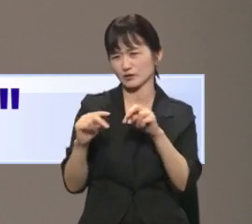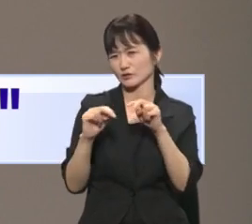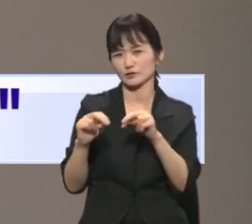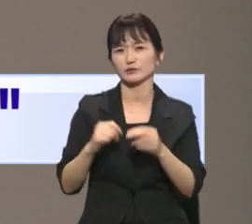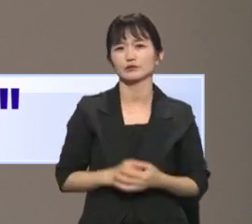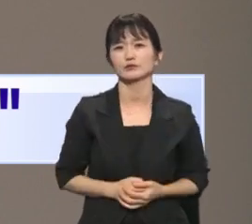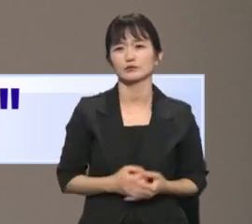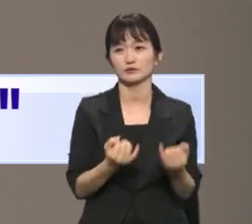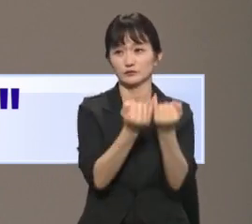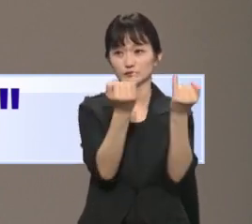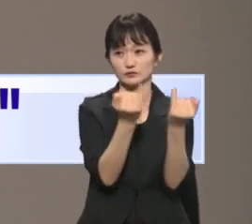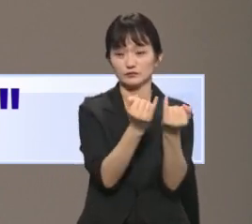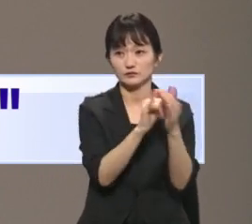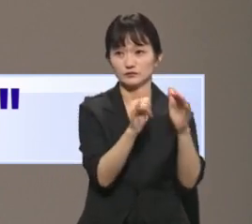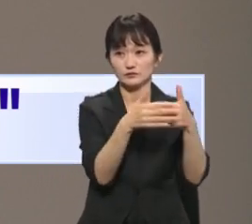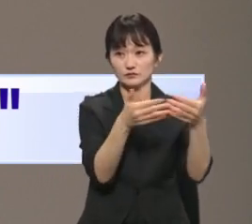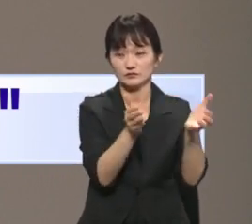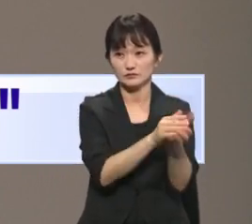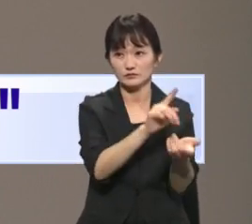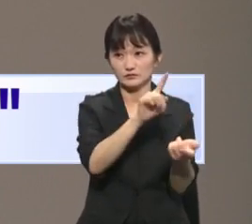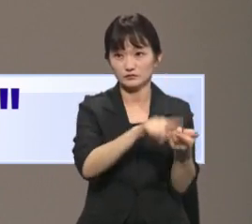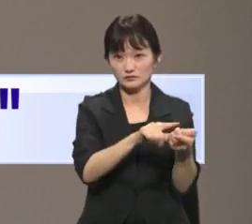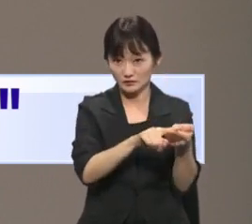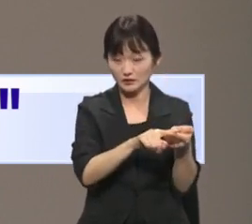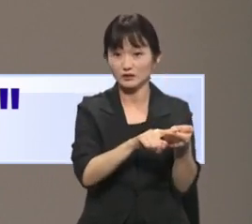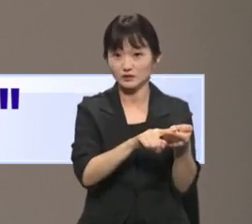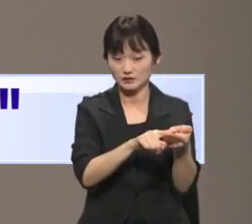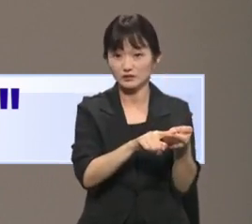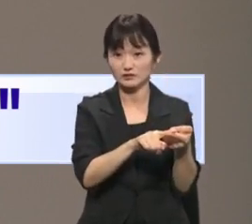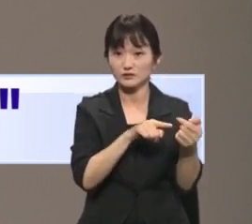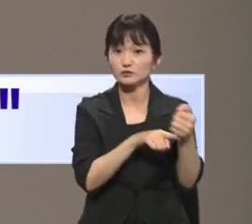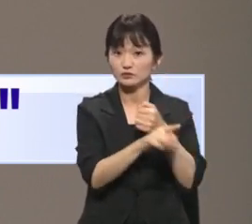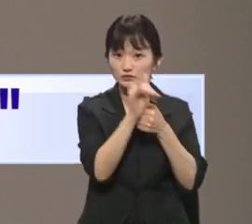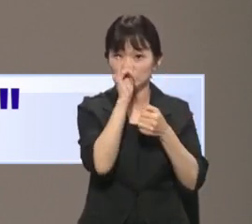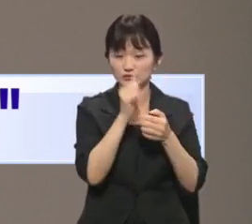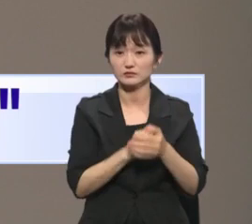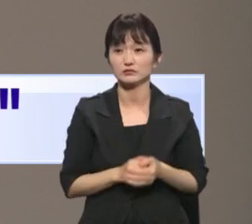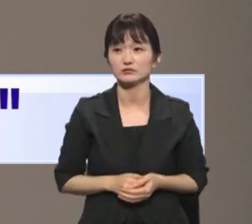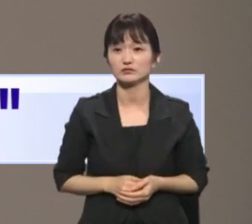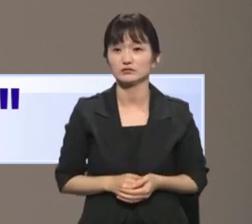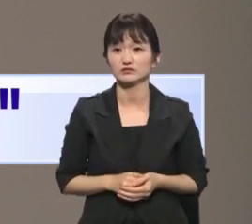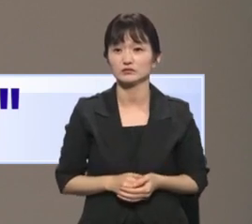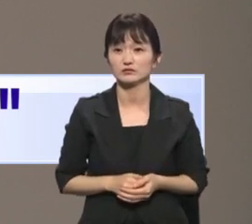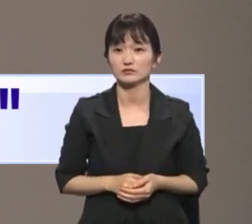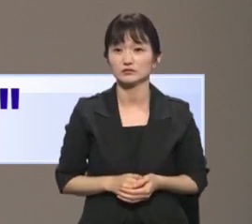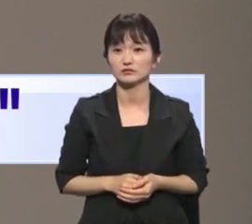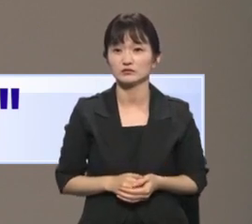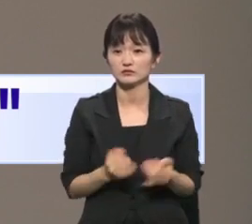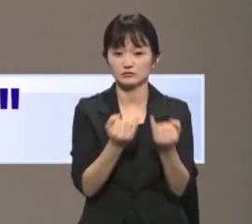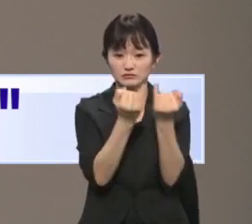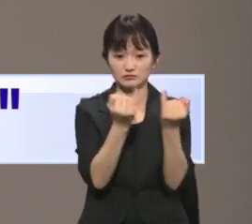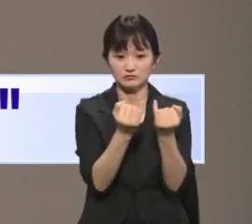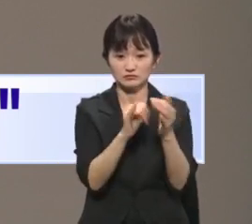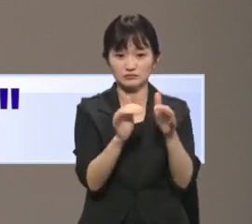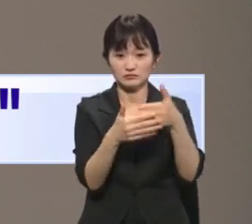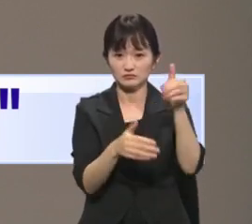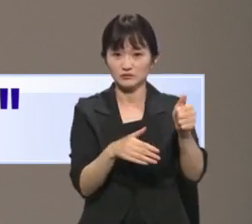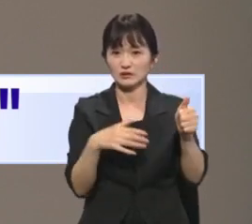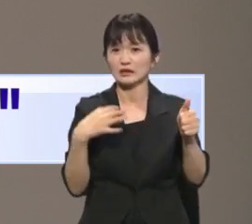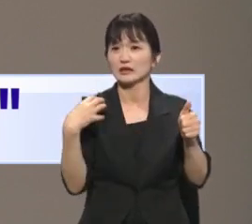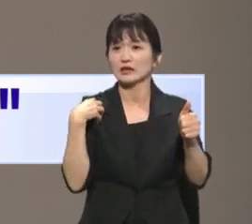여가부가 전시되어야 할 이유는 분명히 존재하는 것이고요 다만 이번 상황에서 여가부 장관의 책임이 절대 가볍지 않기